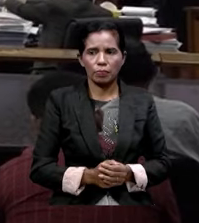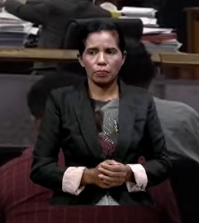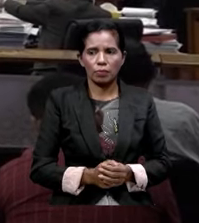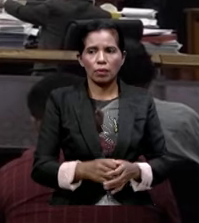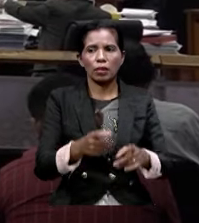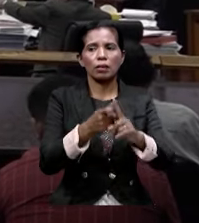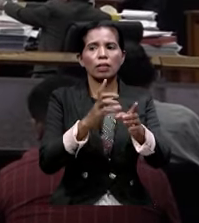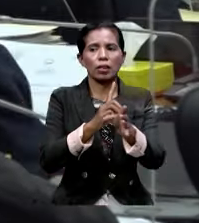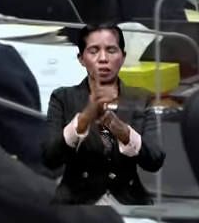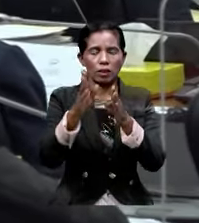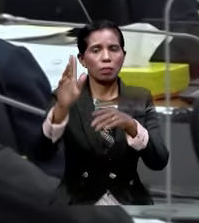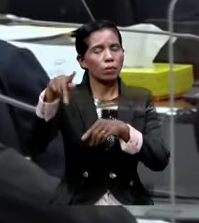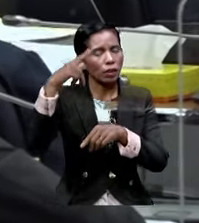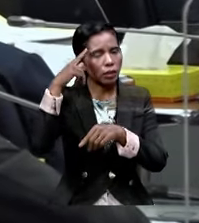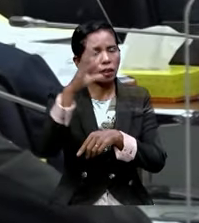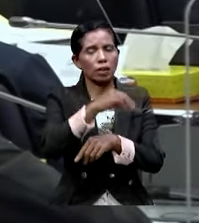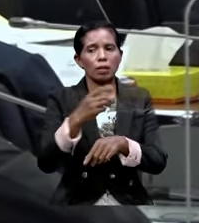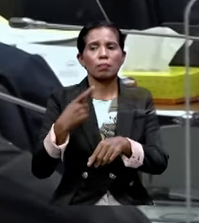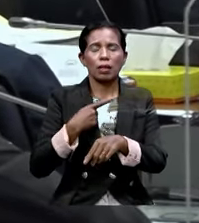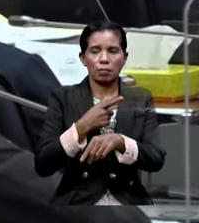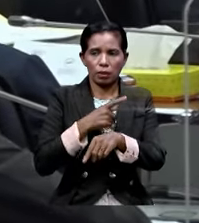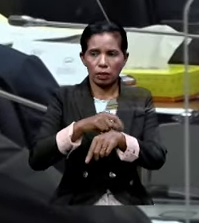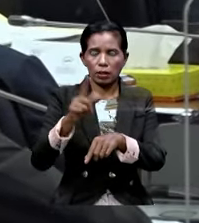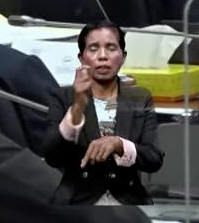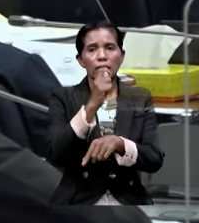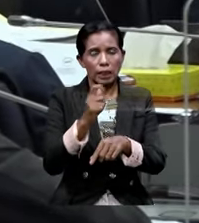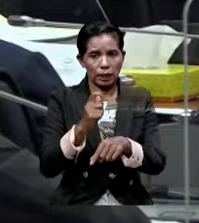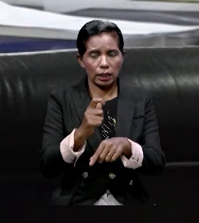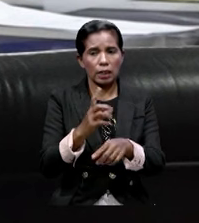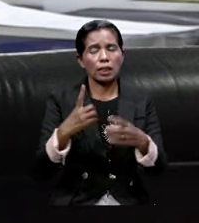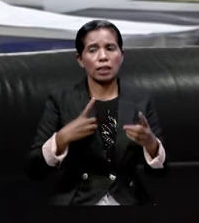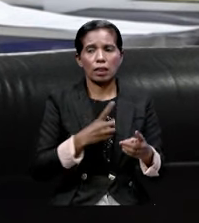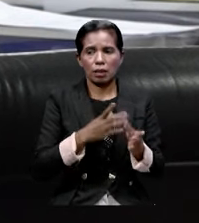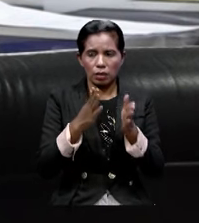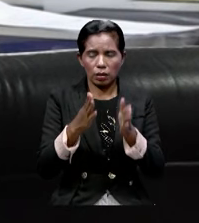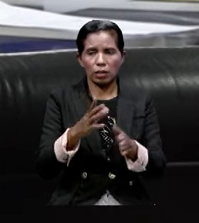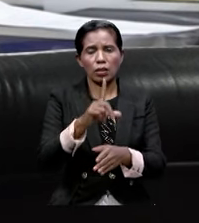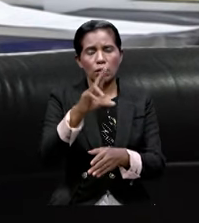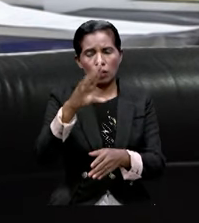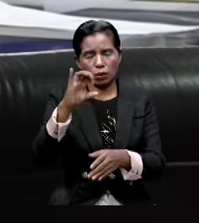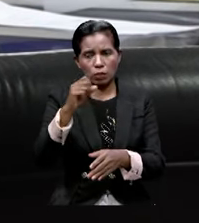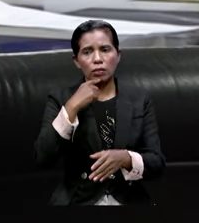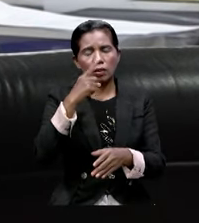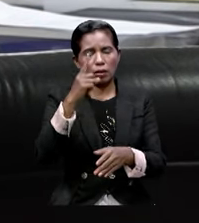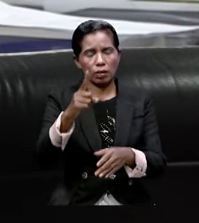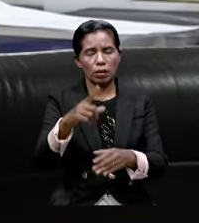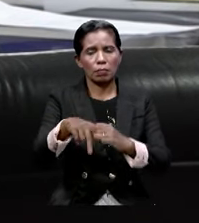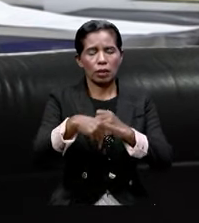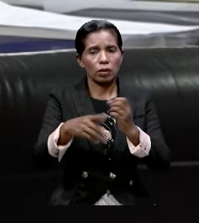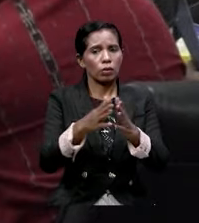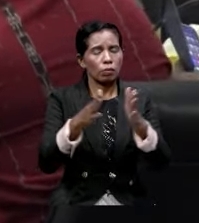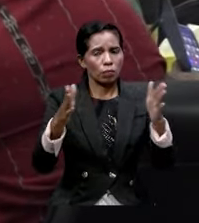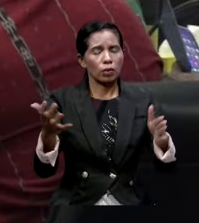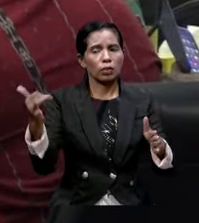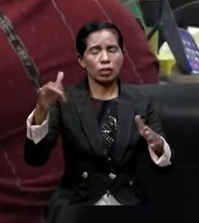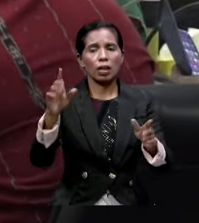Lihusi deklarasong politika plenaria Parlamento Nasional Tersane, deputado bangkada kunto Luis Roberto questiona bangkada asentu maioria parlamentar